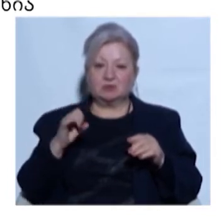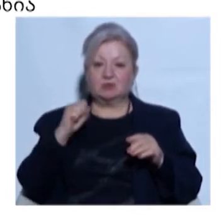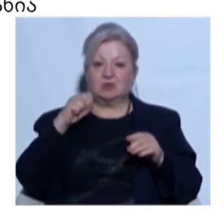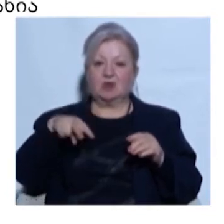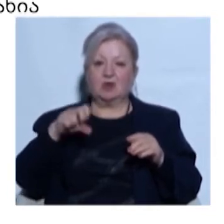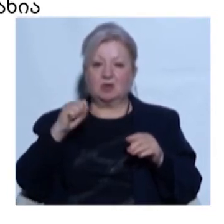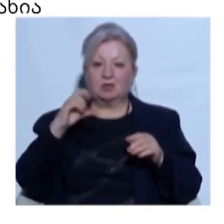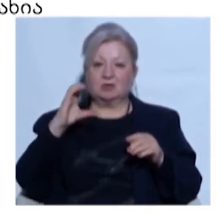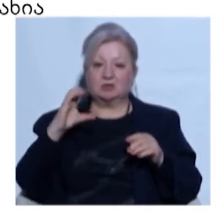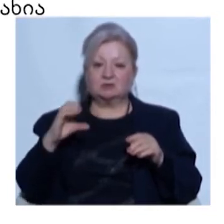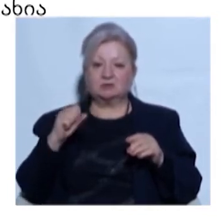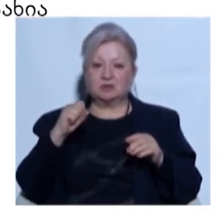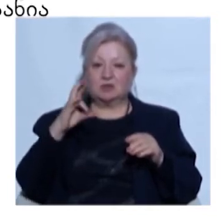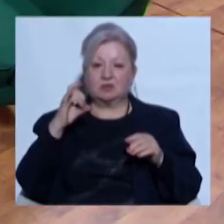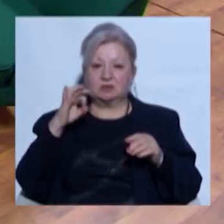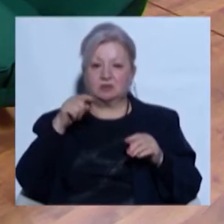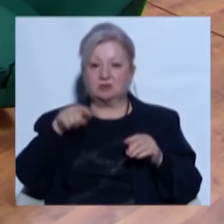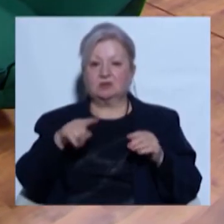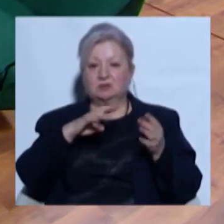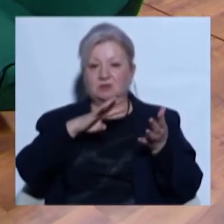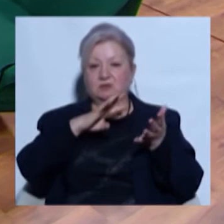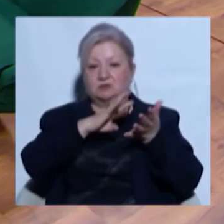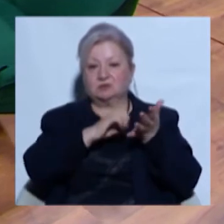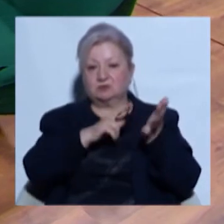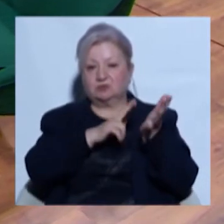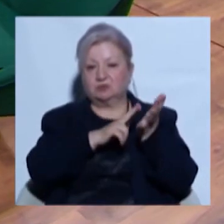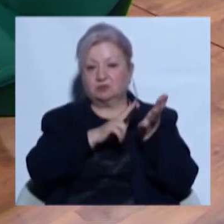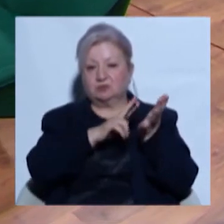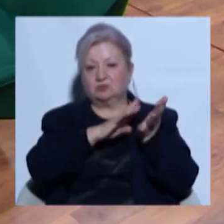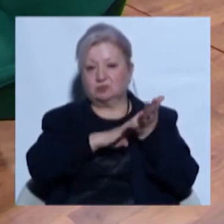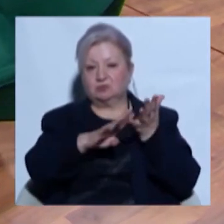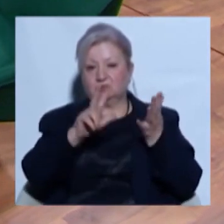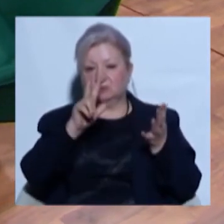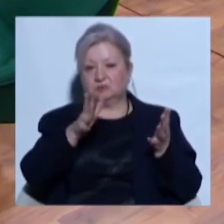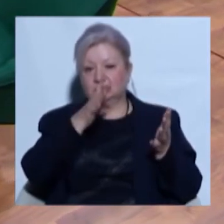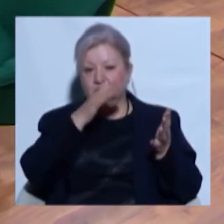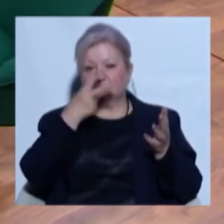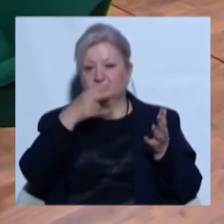ალასანია. Მათ 1993 წლის 27 სექტემბერს